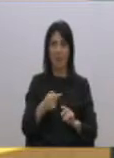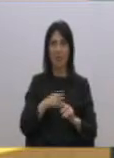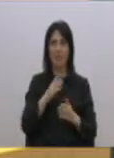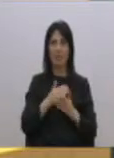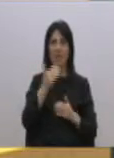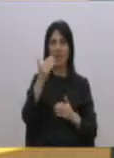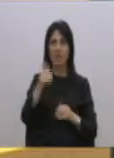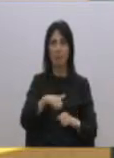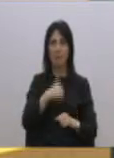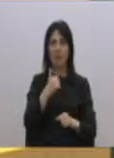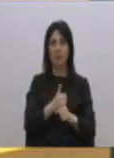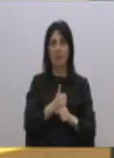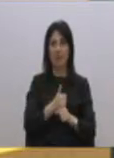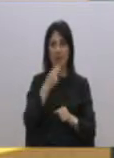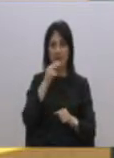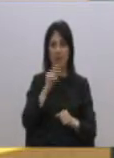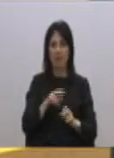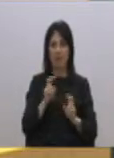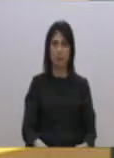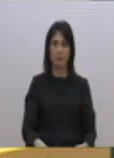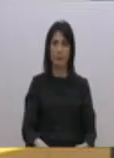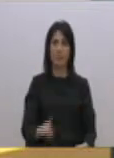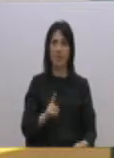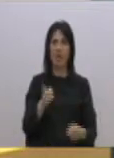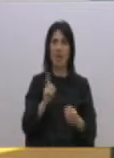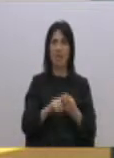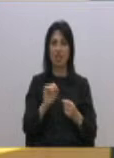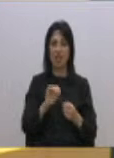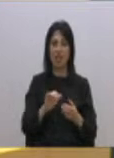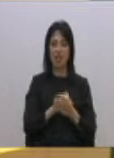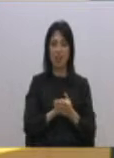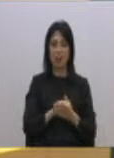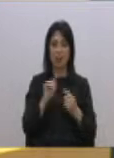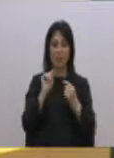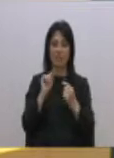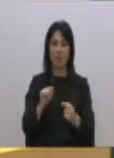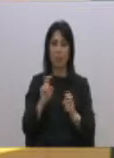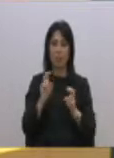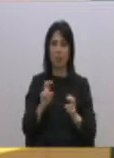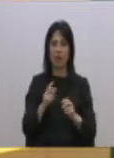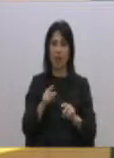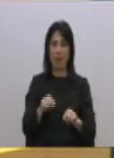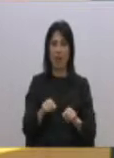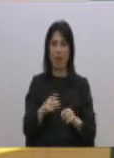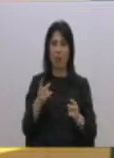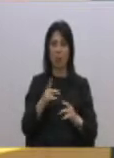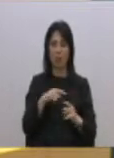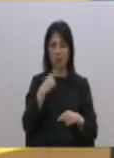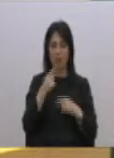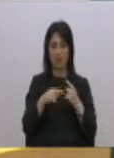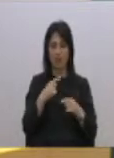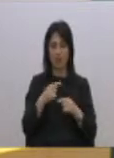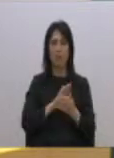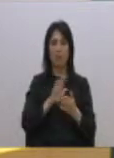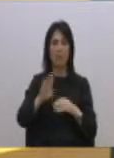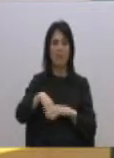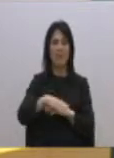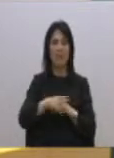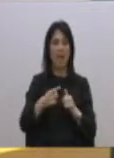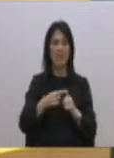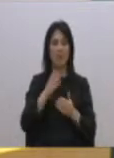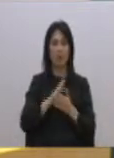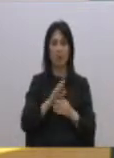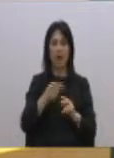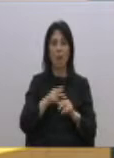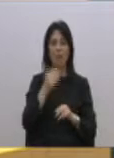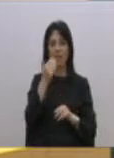არის თქვენი მთავარი დანაშაული. და ევროკავშირის საბოტაჟირებას აქ უნდა ითქვას, რომ ეს რაიმე ამით